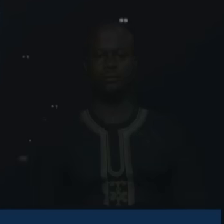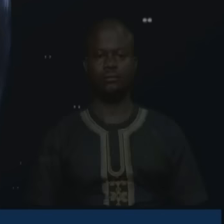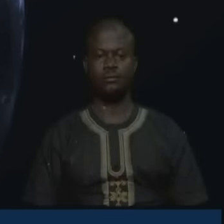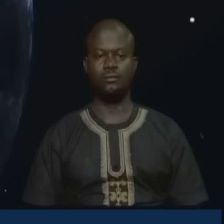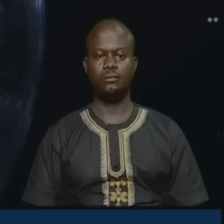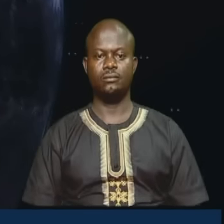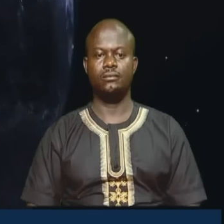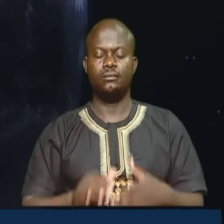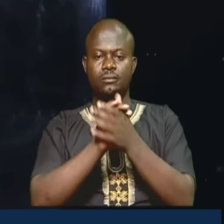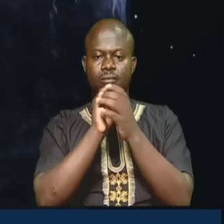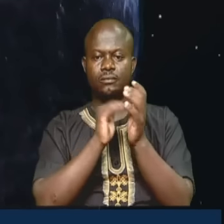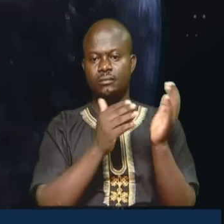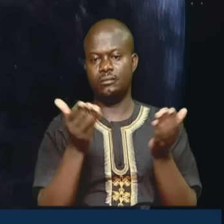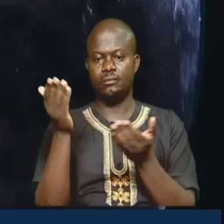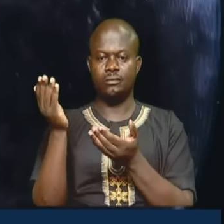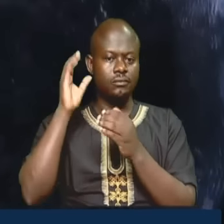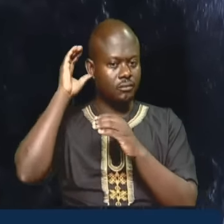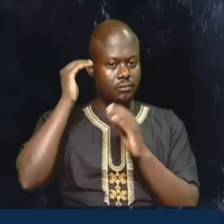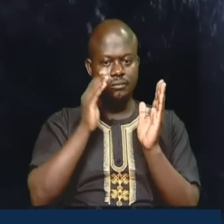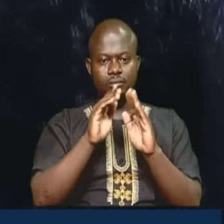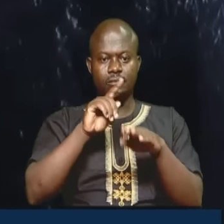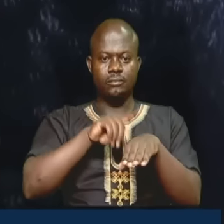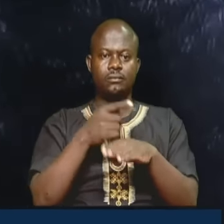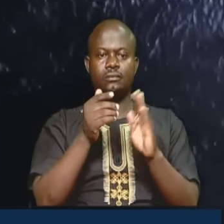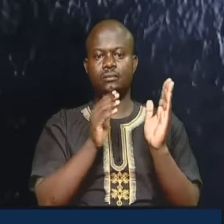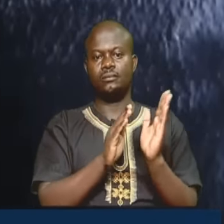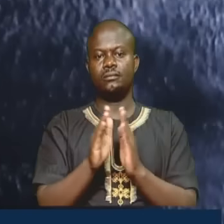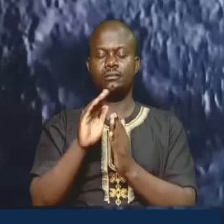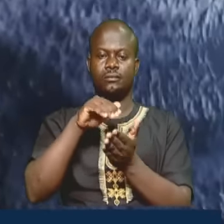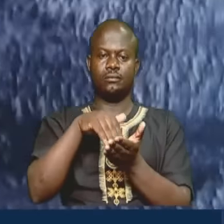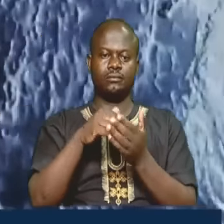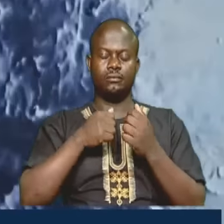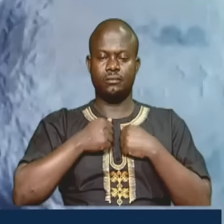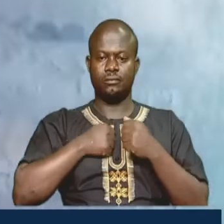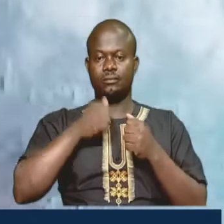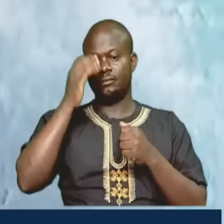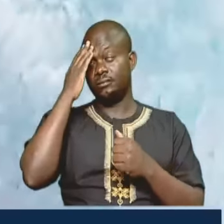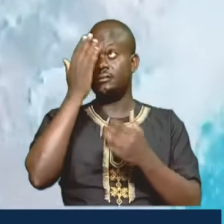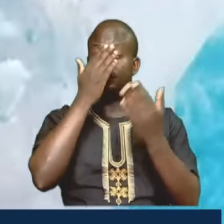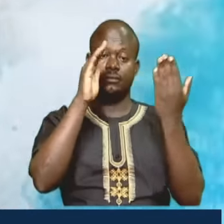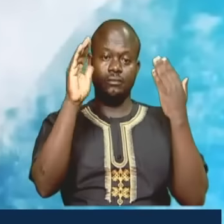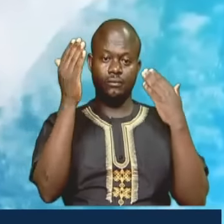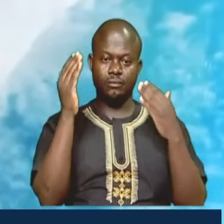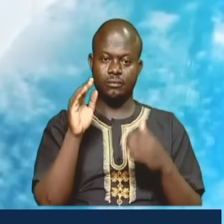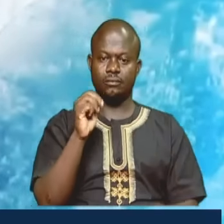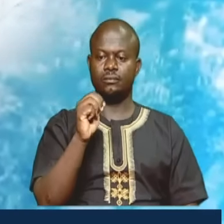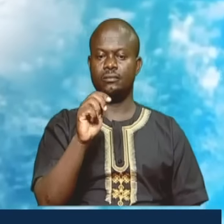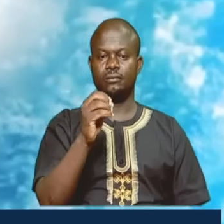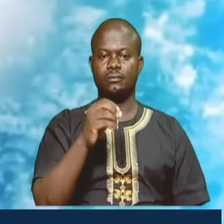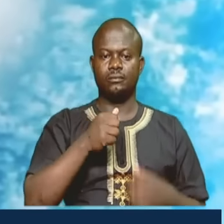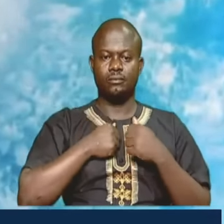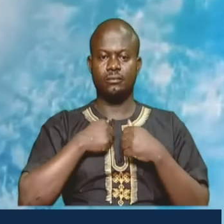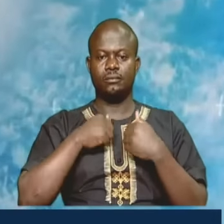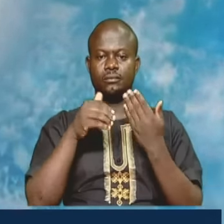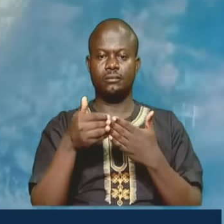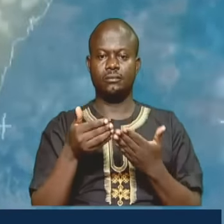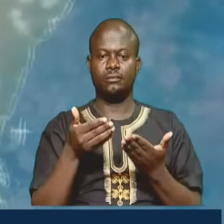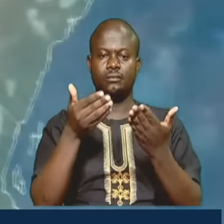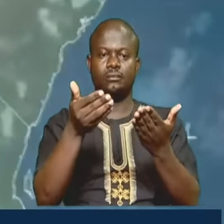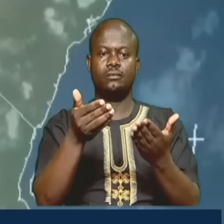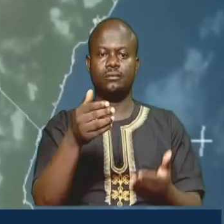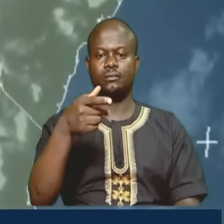Turabasuhuje kandi tubahaye ikaze ku makuru iteganya gihe mutegurirwa n'ikigo cy'u Rwanda cy'ubumenyi bw'ikirere Meteo Rwanda. Mukaba mugiye kuyagezwaho